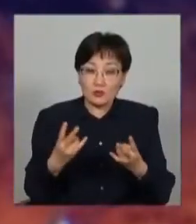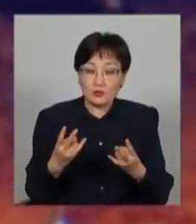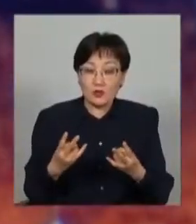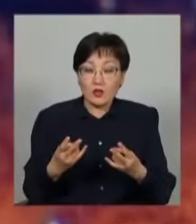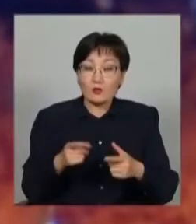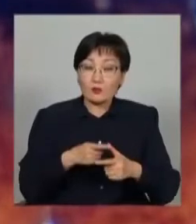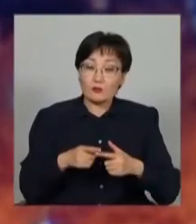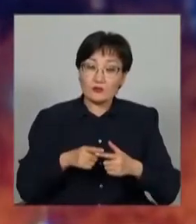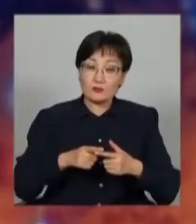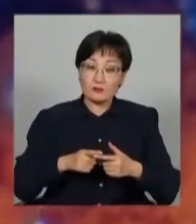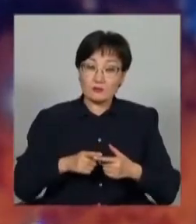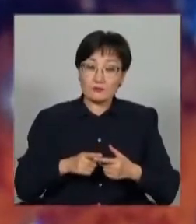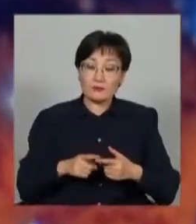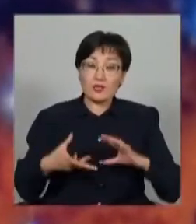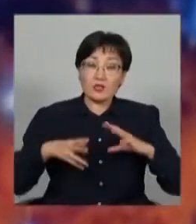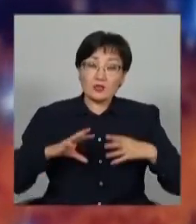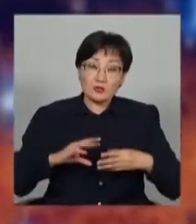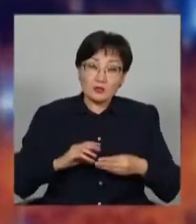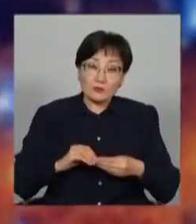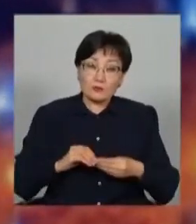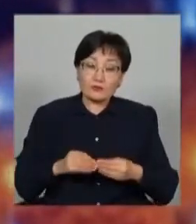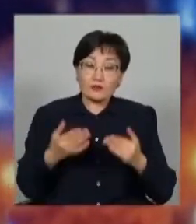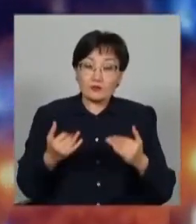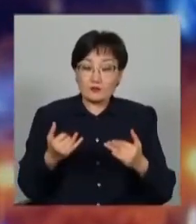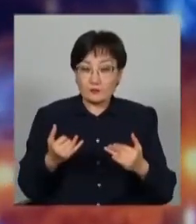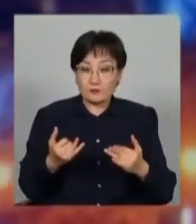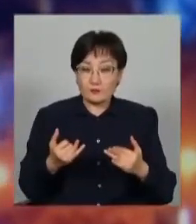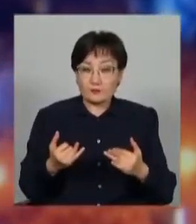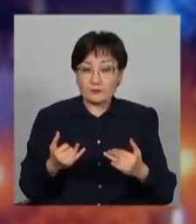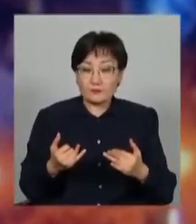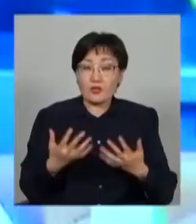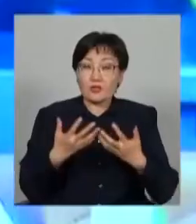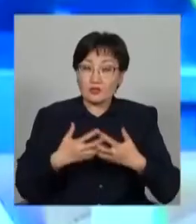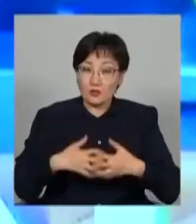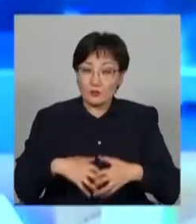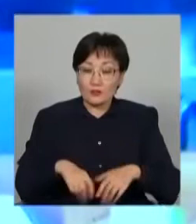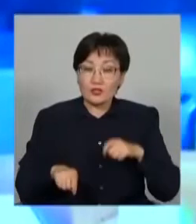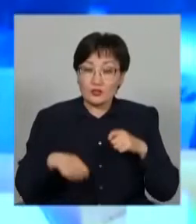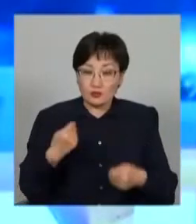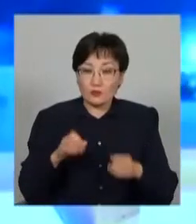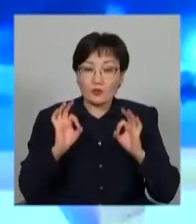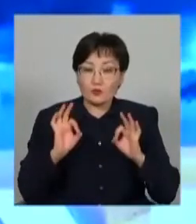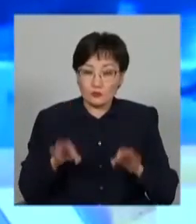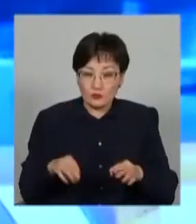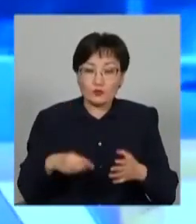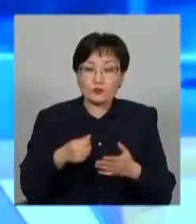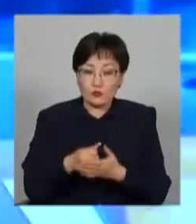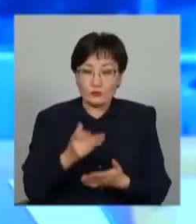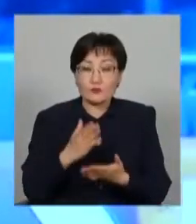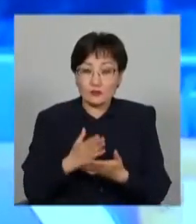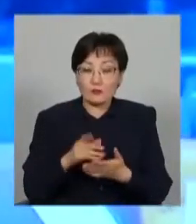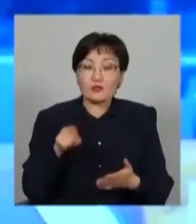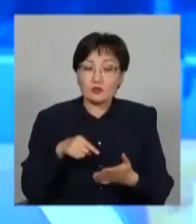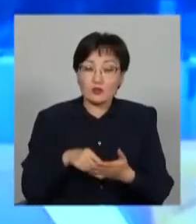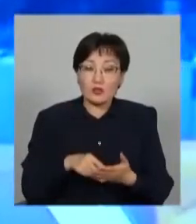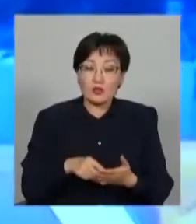Не болмаса жалпы қазіргі есептеліп жатқан шығындар дұрыс үлестіріліп жатыр ма деген сұрақ.